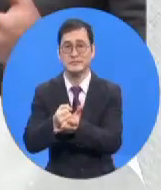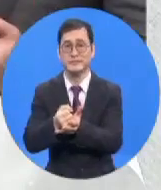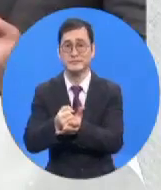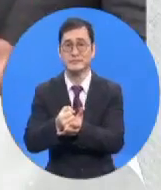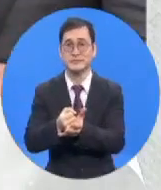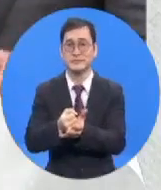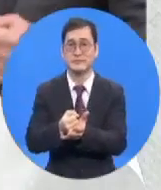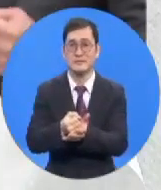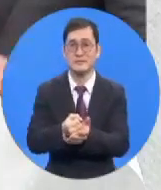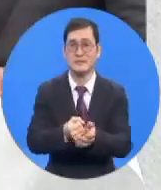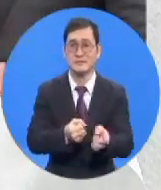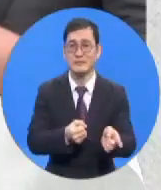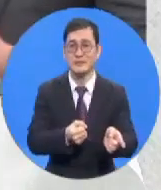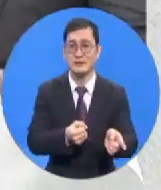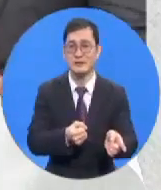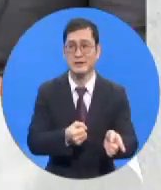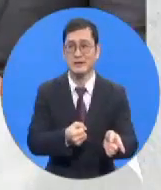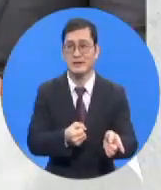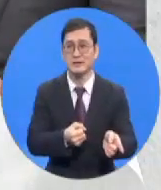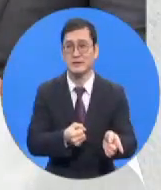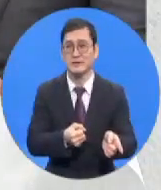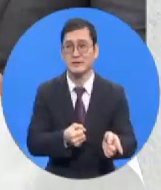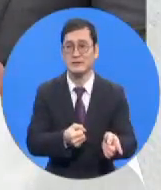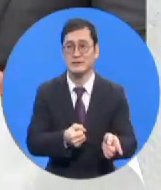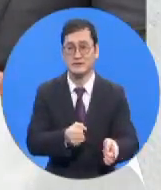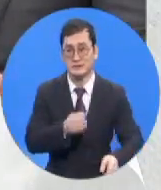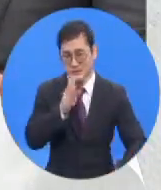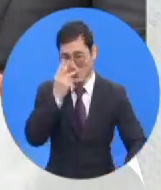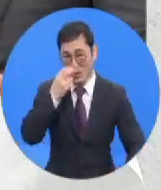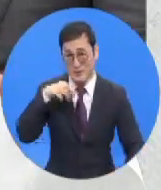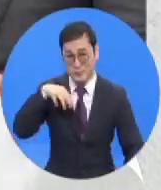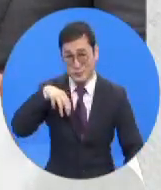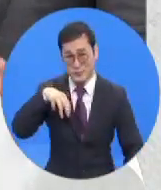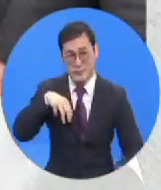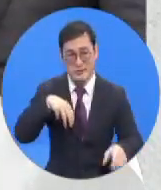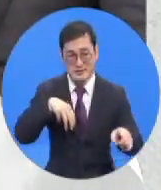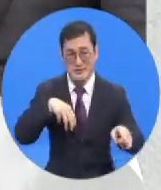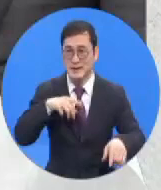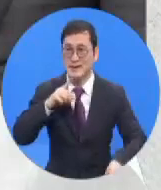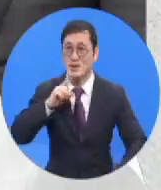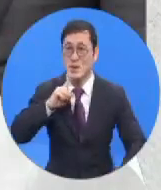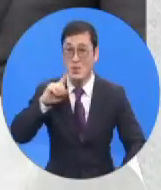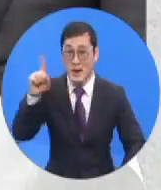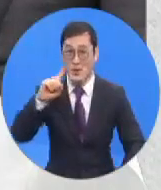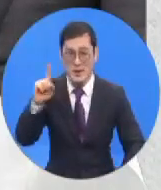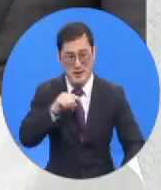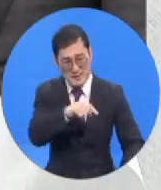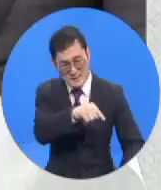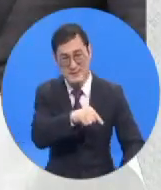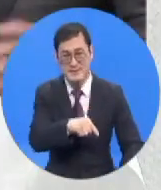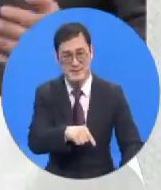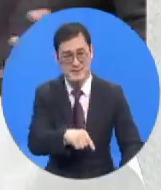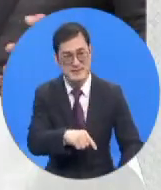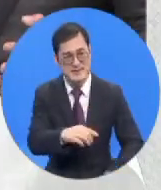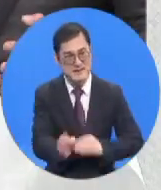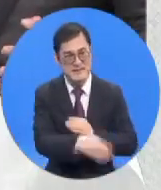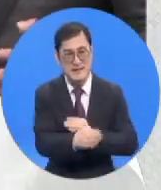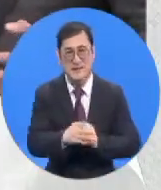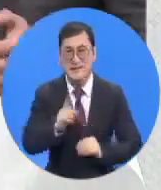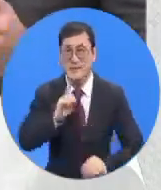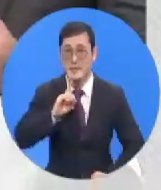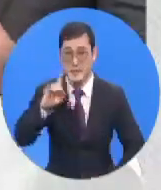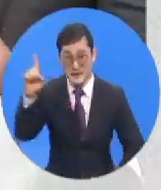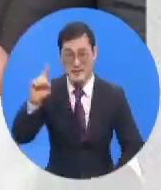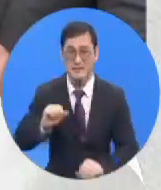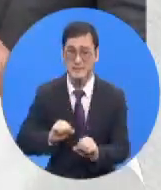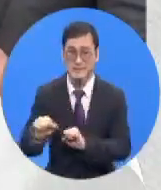예. 방역당국이 고발하게 압박을 한 거예요. 방역당국이 먼저 한 게 아니라. 그러면은 우리가 분명히 예견컨대